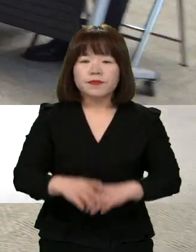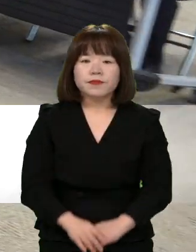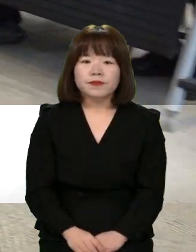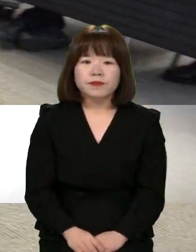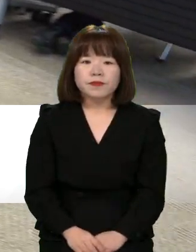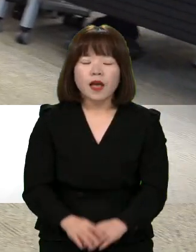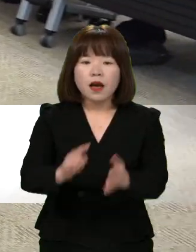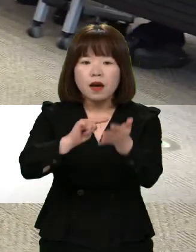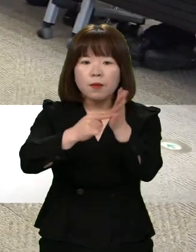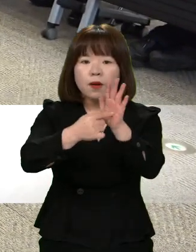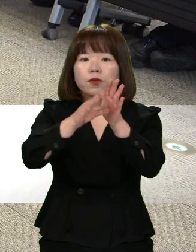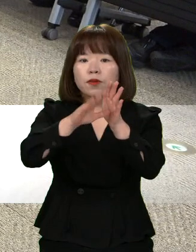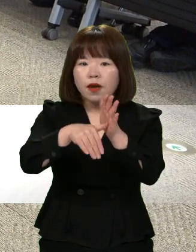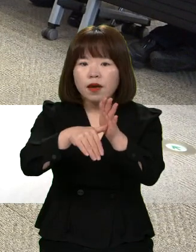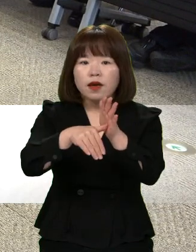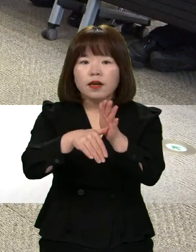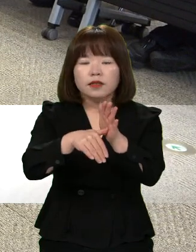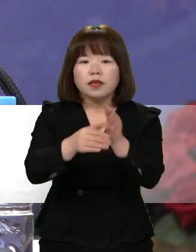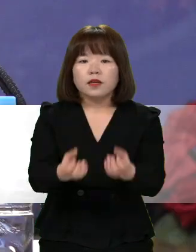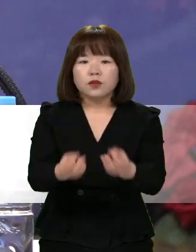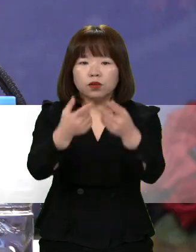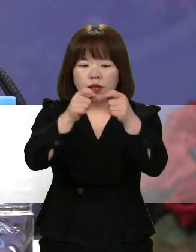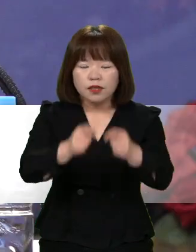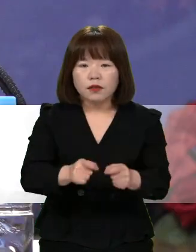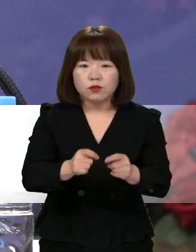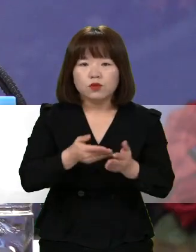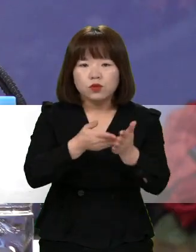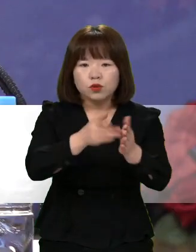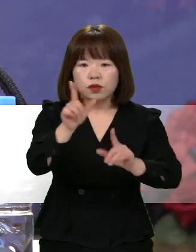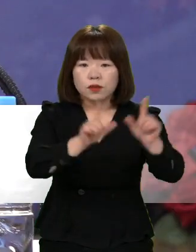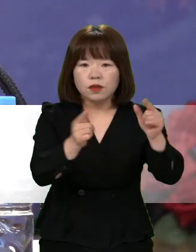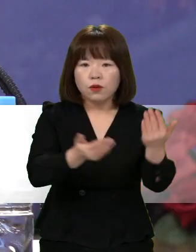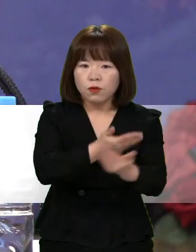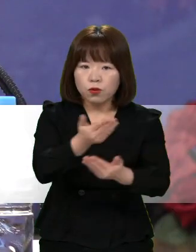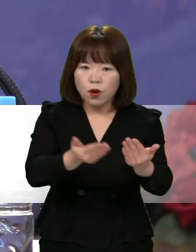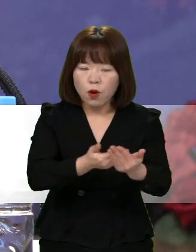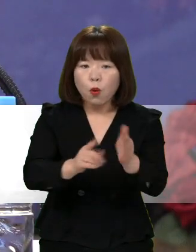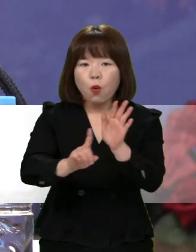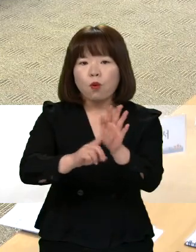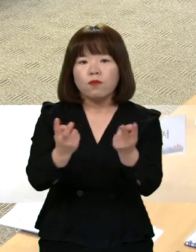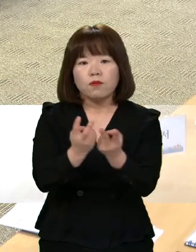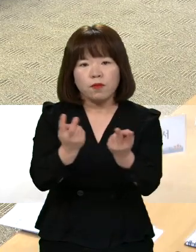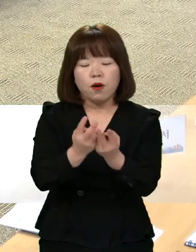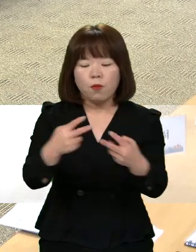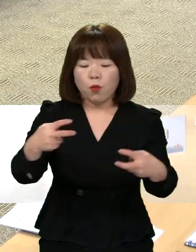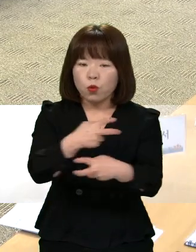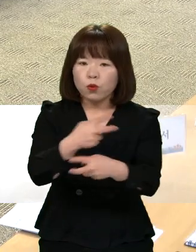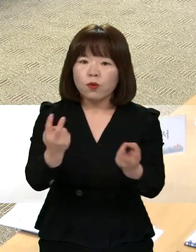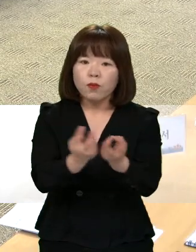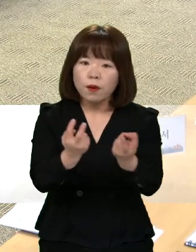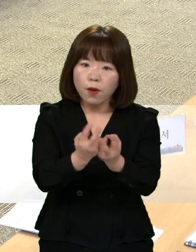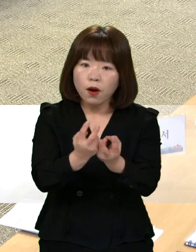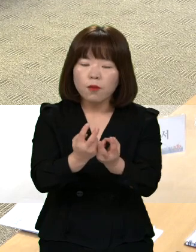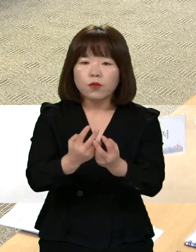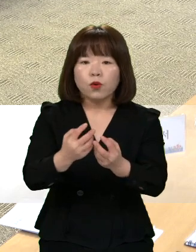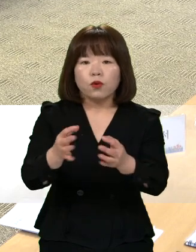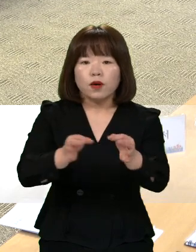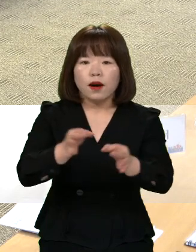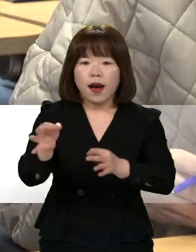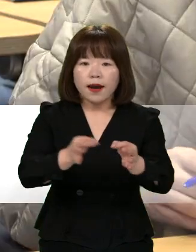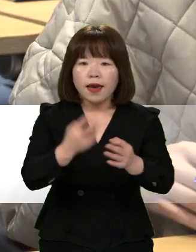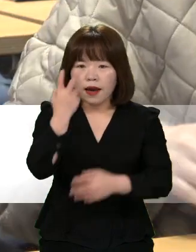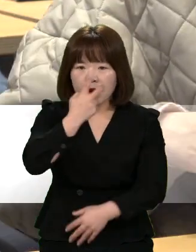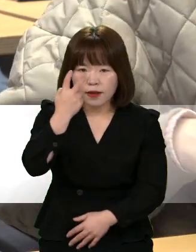가졌습니다 이날 보고회에서는 축제 세부 추진 현황을 공유하고 홍보 방안 교통 대책 및 노점상